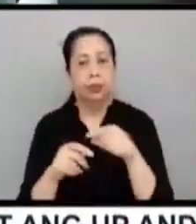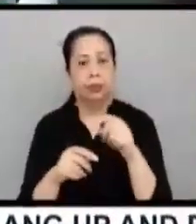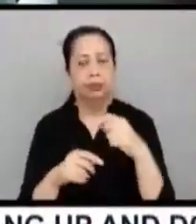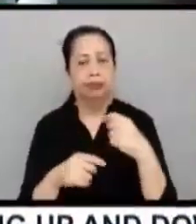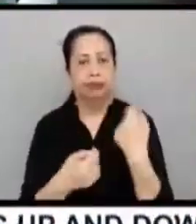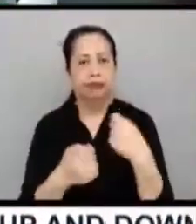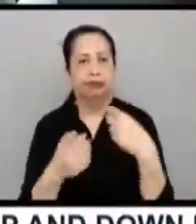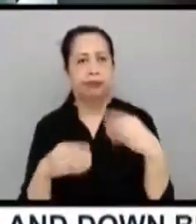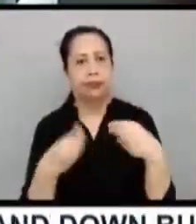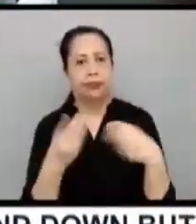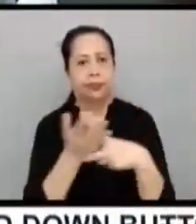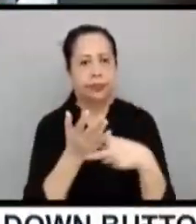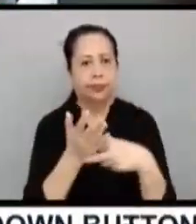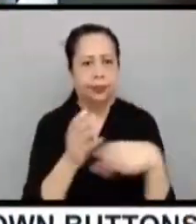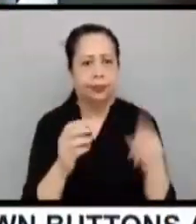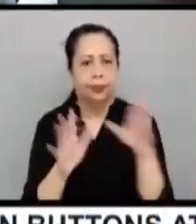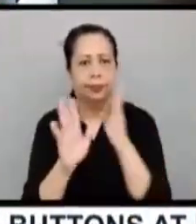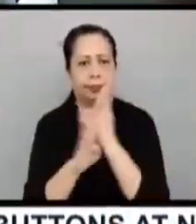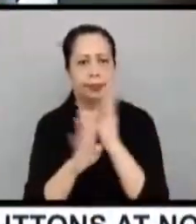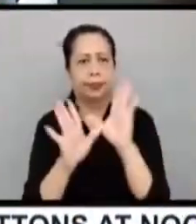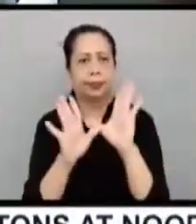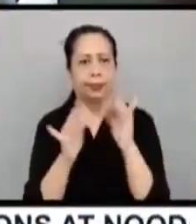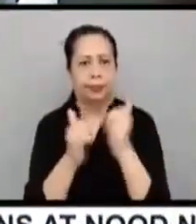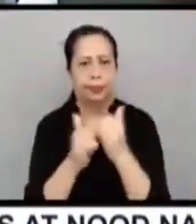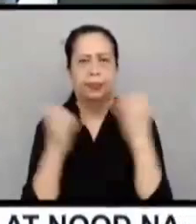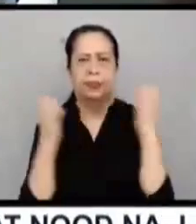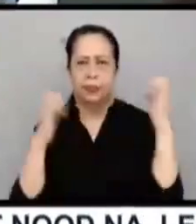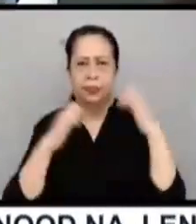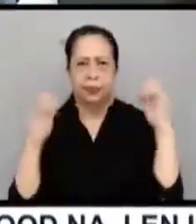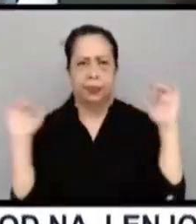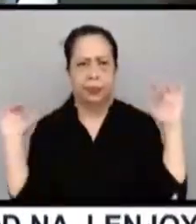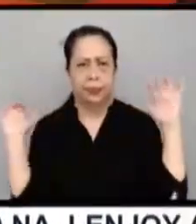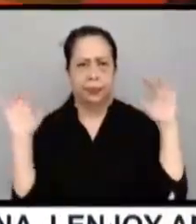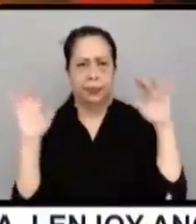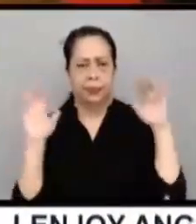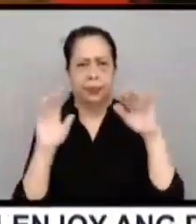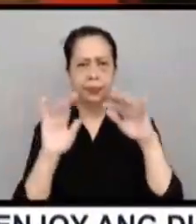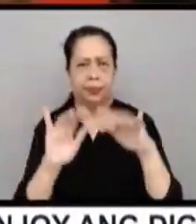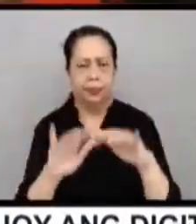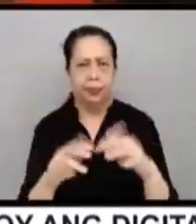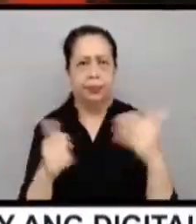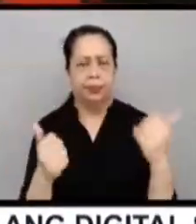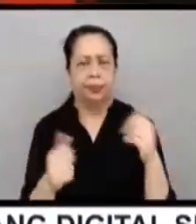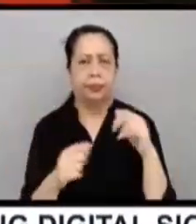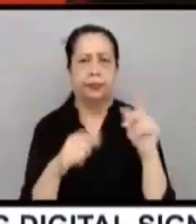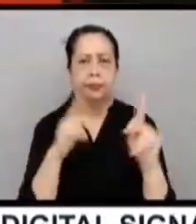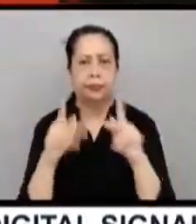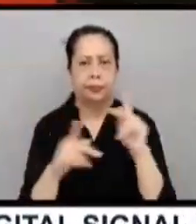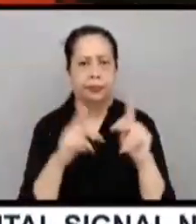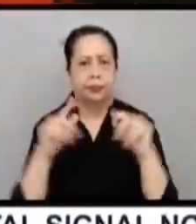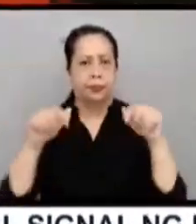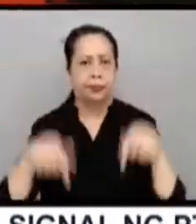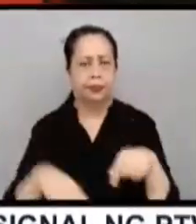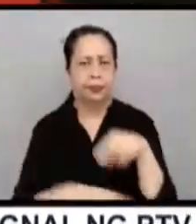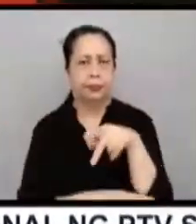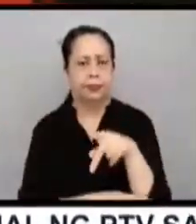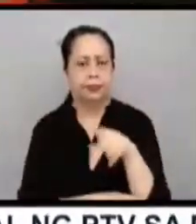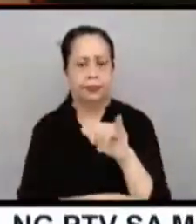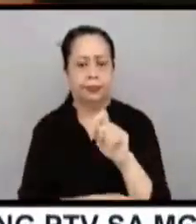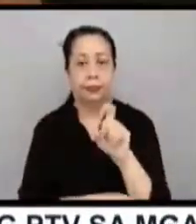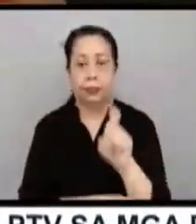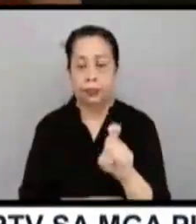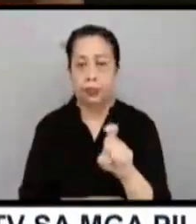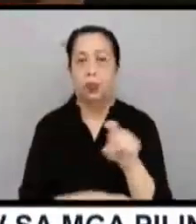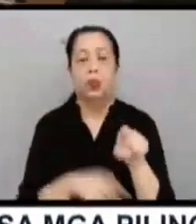bus company dito, inaasahan nila na dadagsa ngayong Miyerkules Santo ang mga pasahero dito sa PITX. At ito rin,